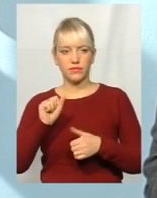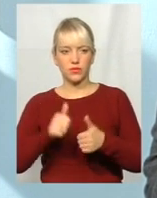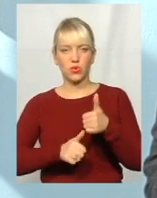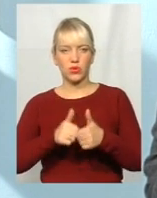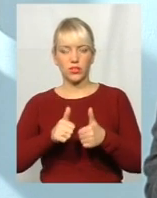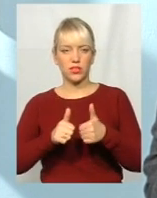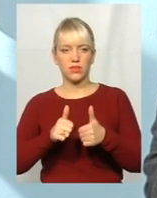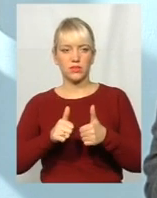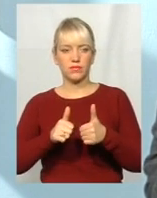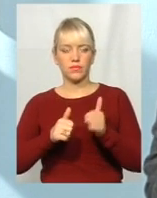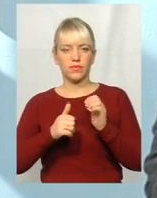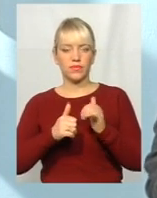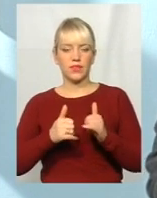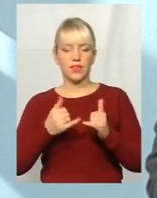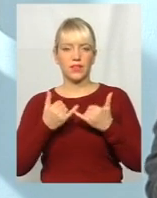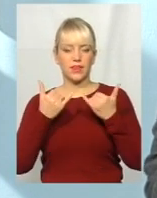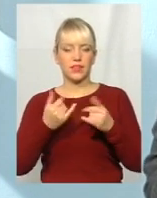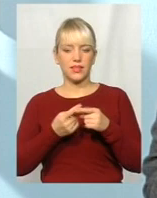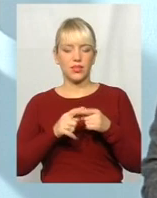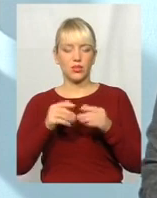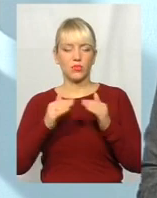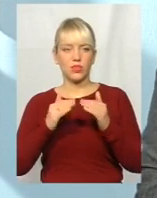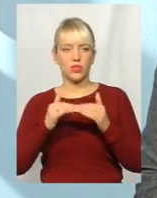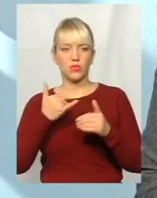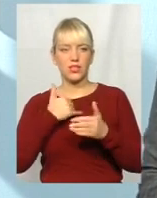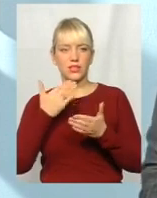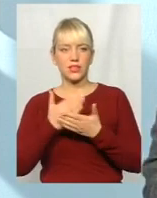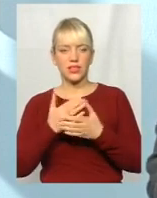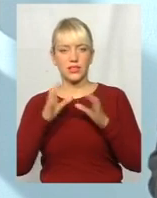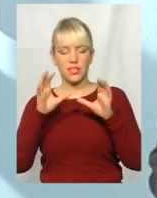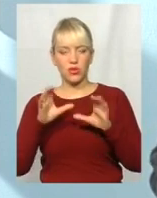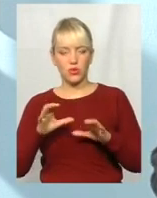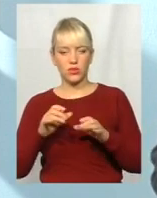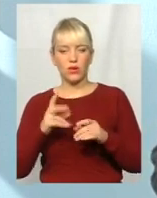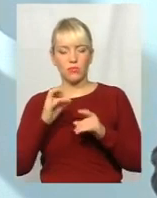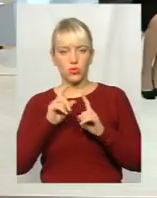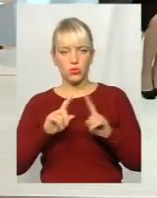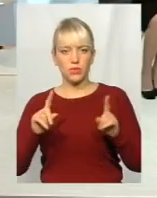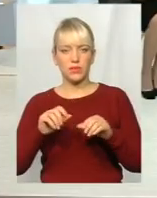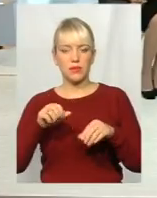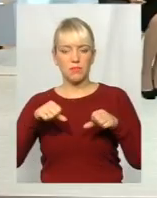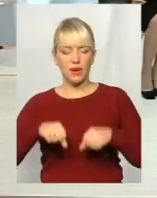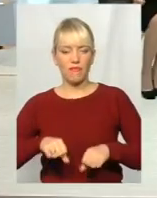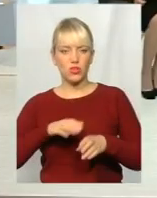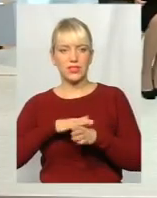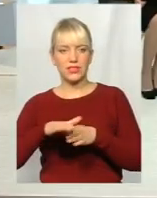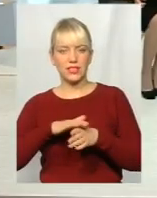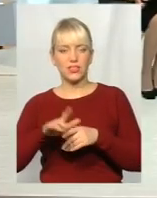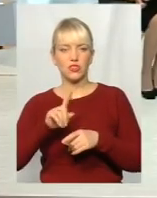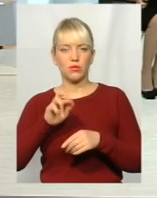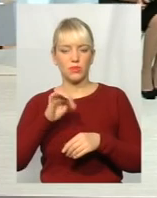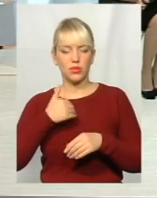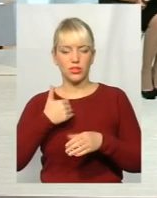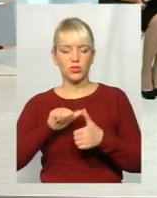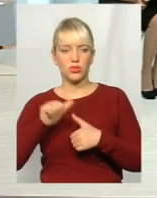конкурс для тих будинків, так як є в нас закон про особливості права здійснення в багатоквартирному будинку, щоб мені ще хотілося окремо